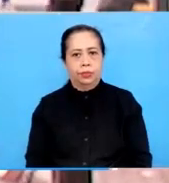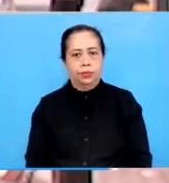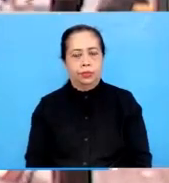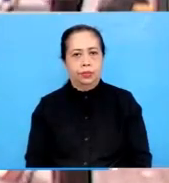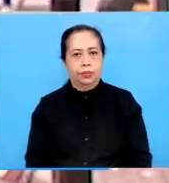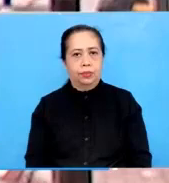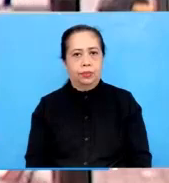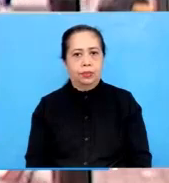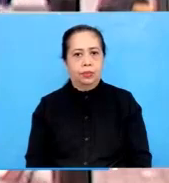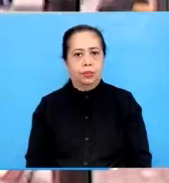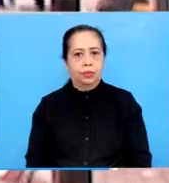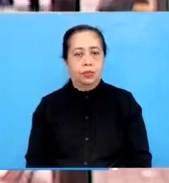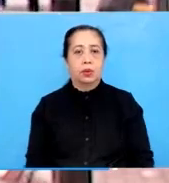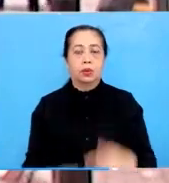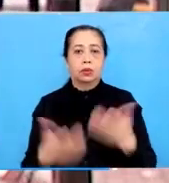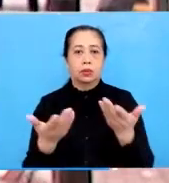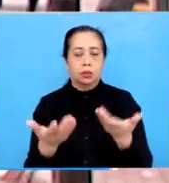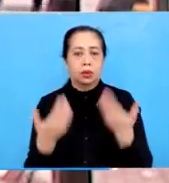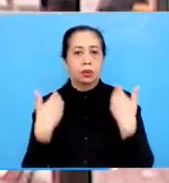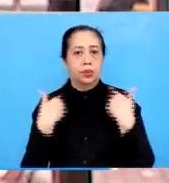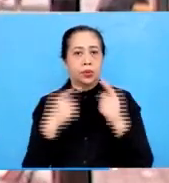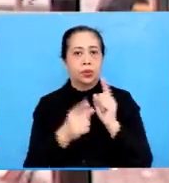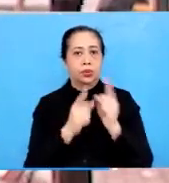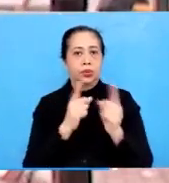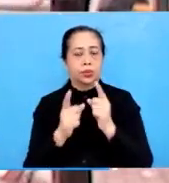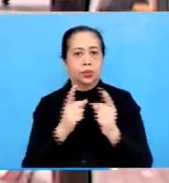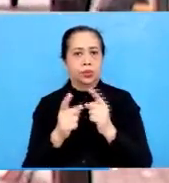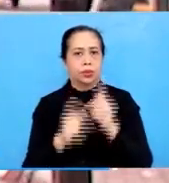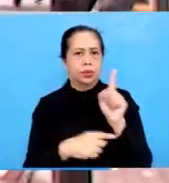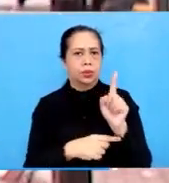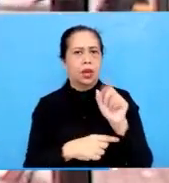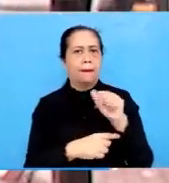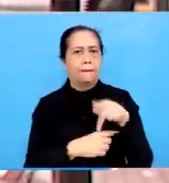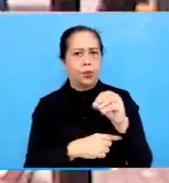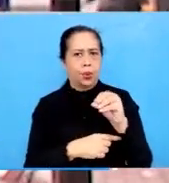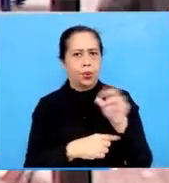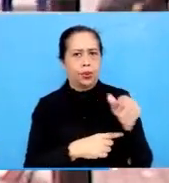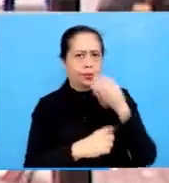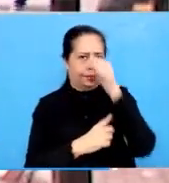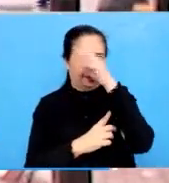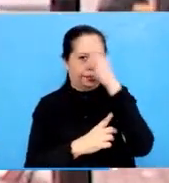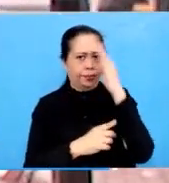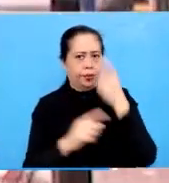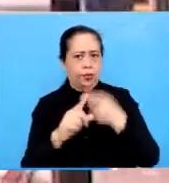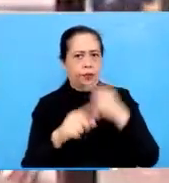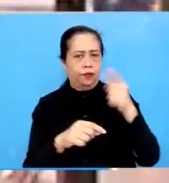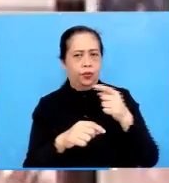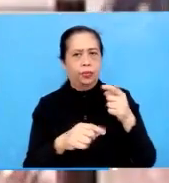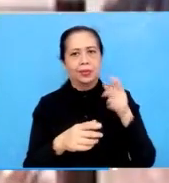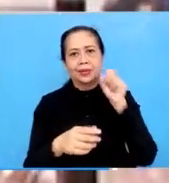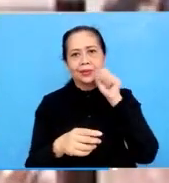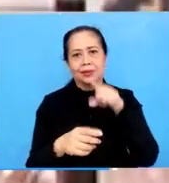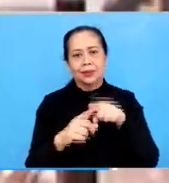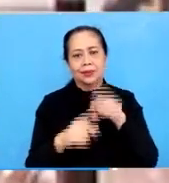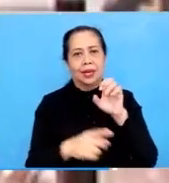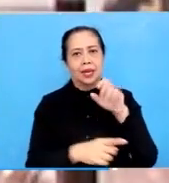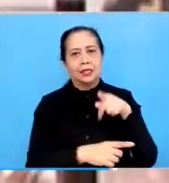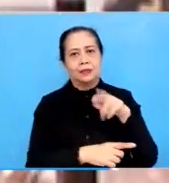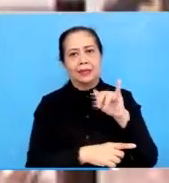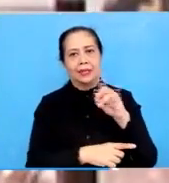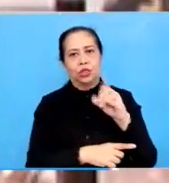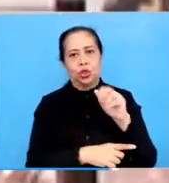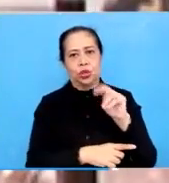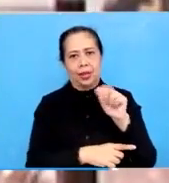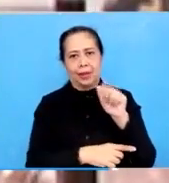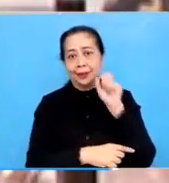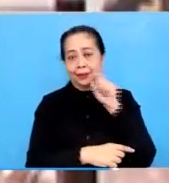Gretchen, bukod dyan ay nakausap pa natin yung isang ang apo ni Bonifacio mula sa kanyang kapatid na si Espiridiona at sinabi